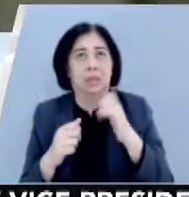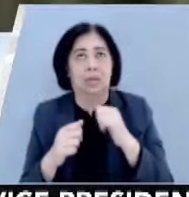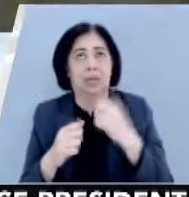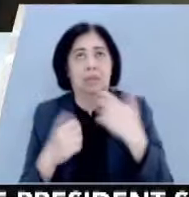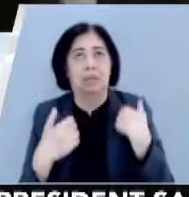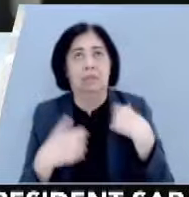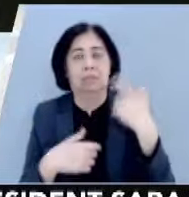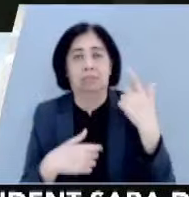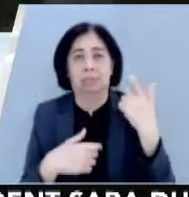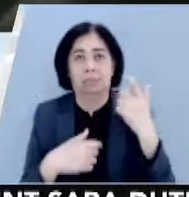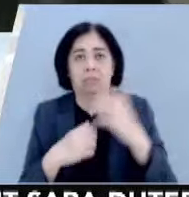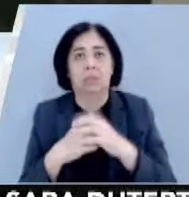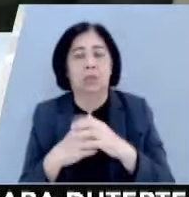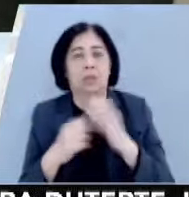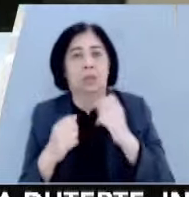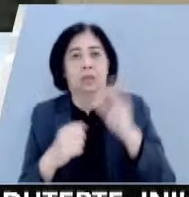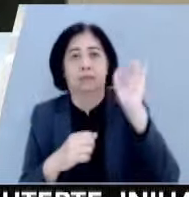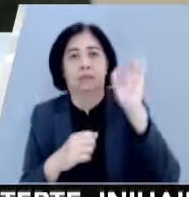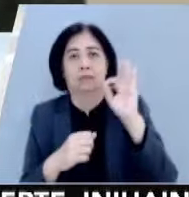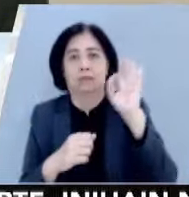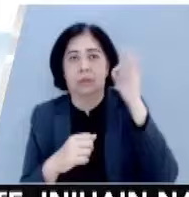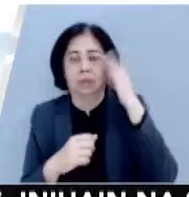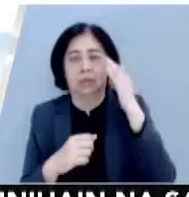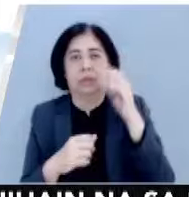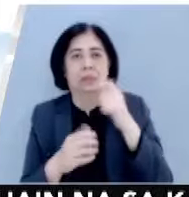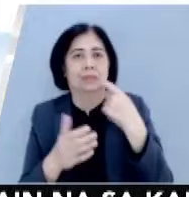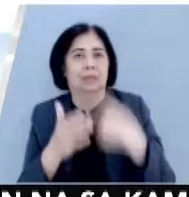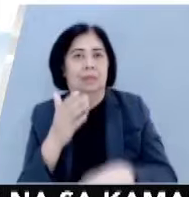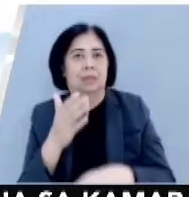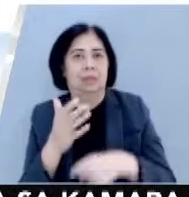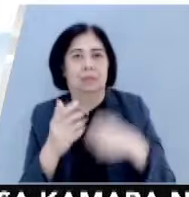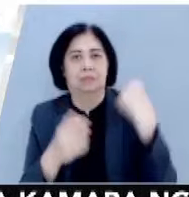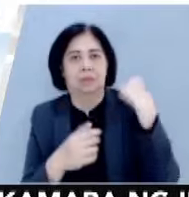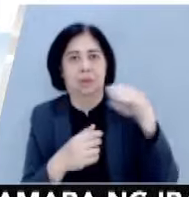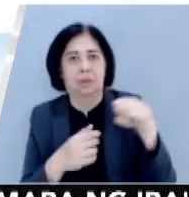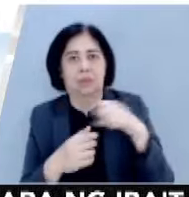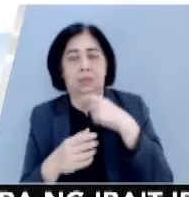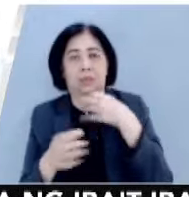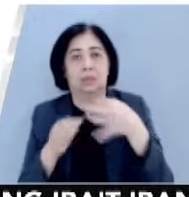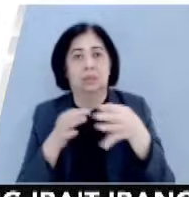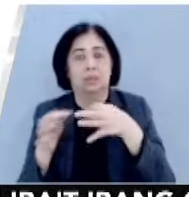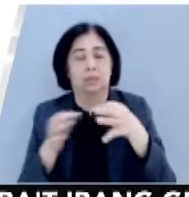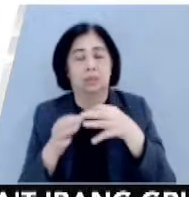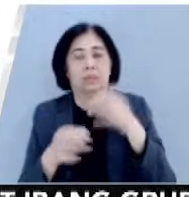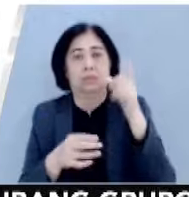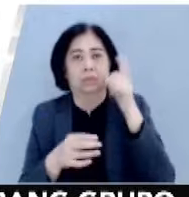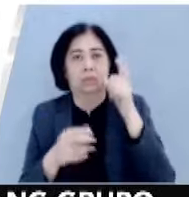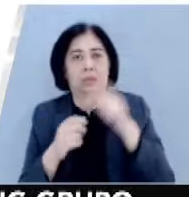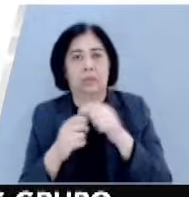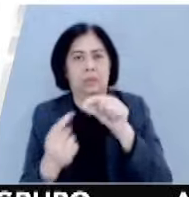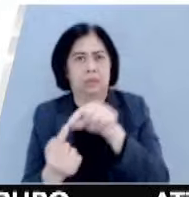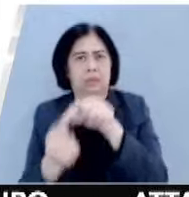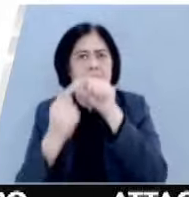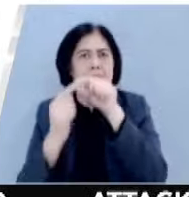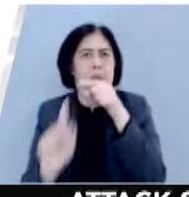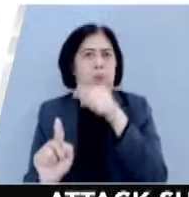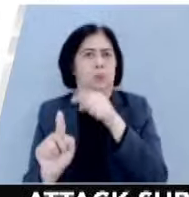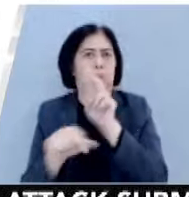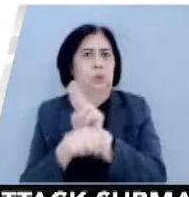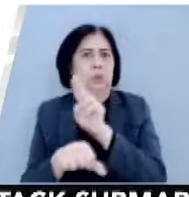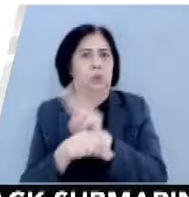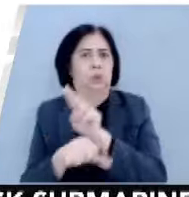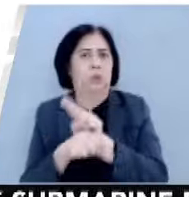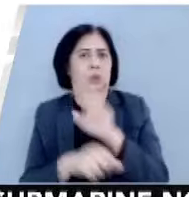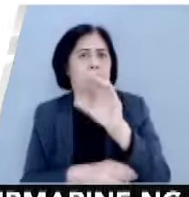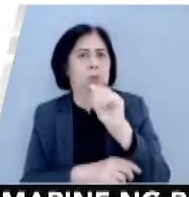firearms at federal tax violations. Paliwanag ng U.S. President na single out at ginamit ang mga kaso ni Hunter